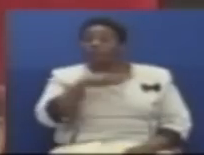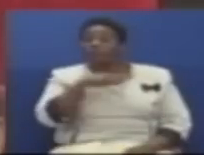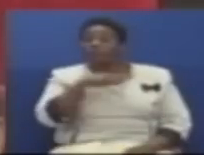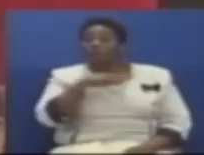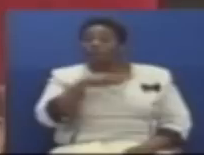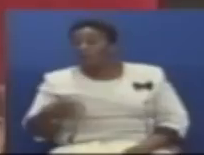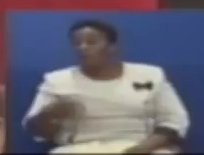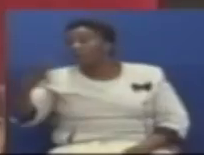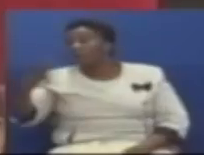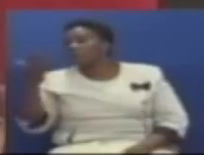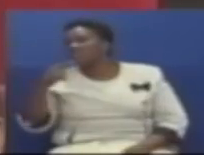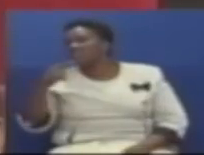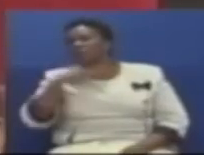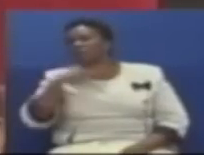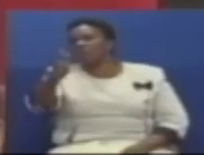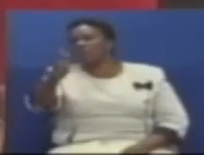Sasa mimi